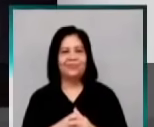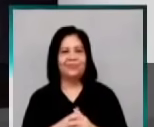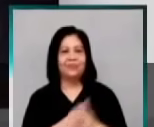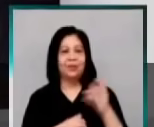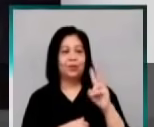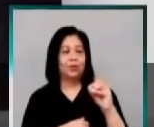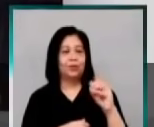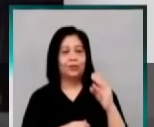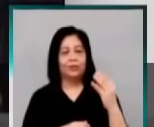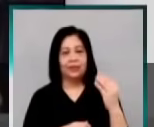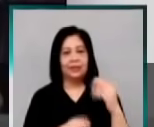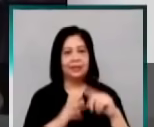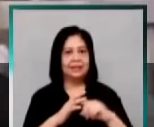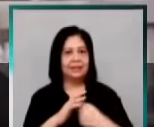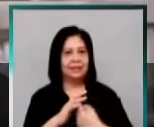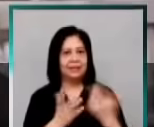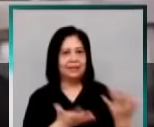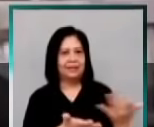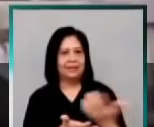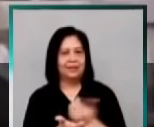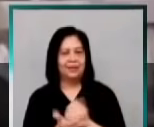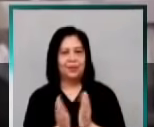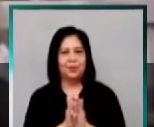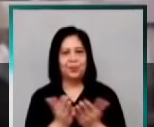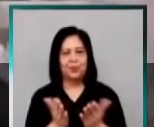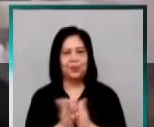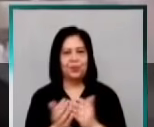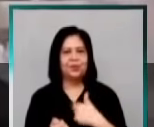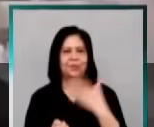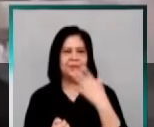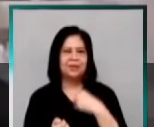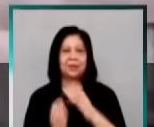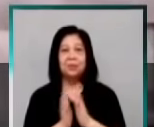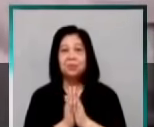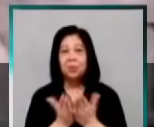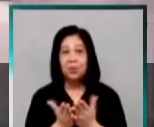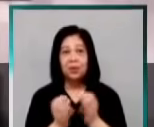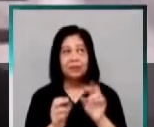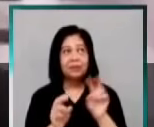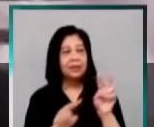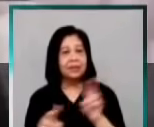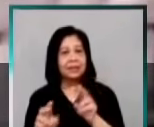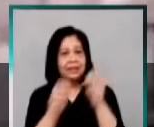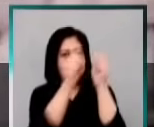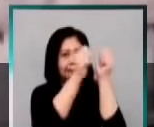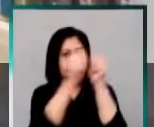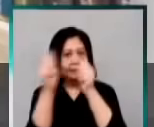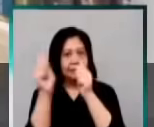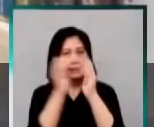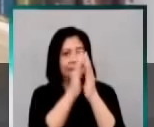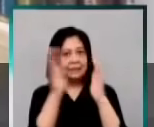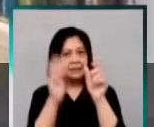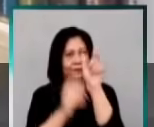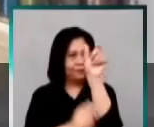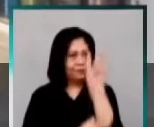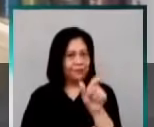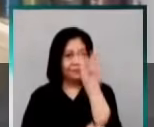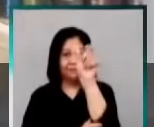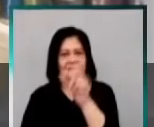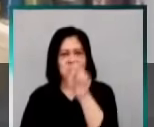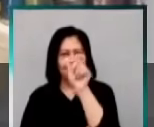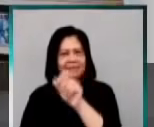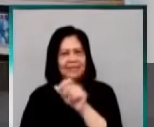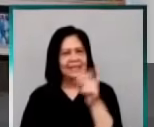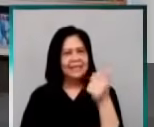umpisahan niyang mangolekta ng libro. Ang maganda kasi sa books, pag nakita mong naka-line up yung spine, ang aside from ang dali